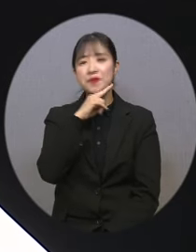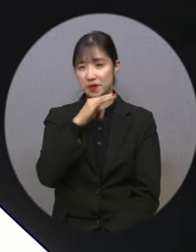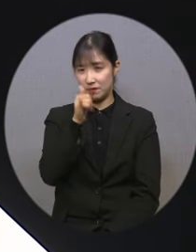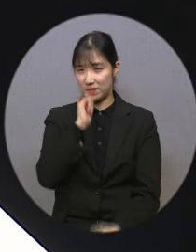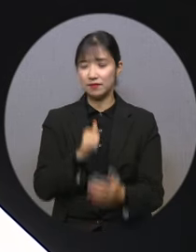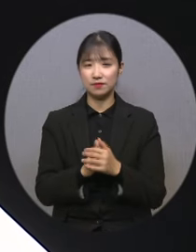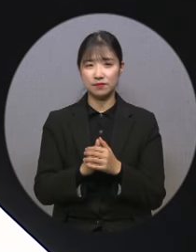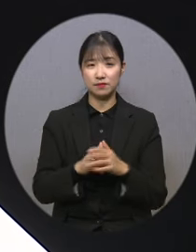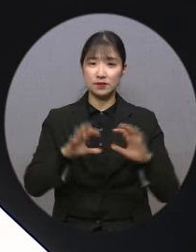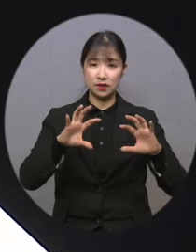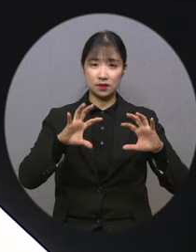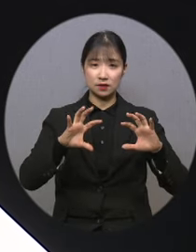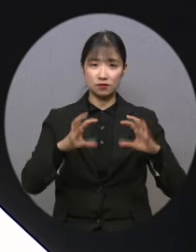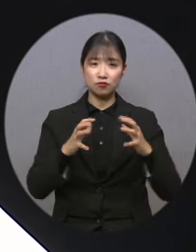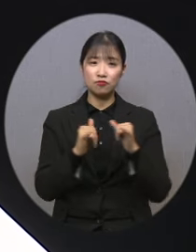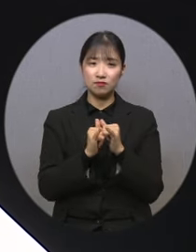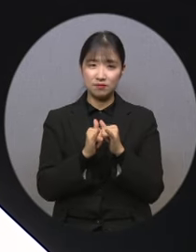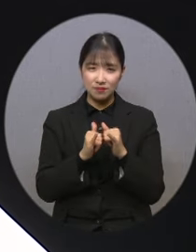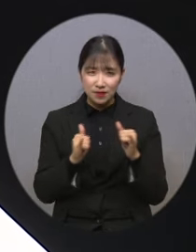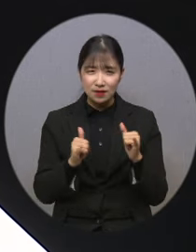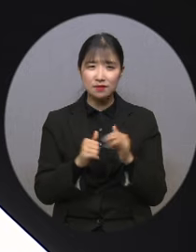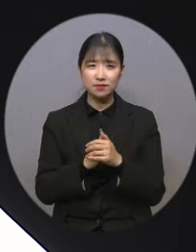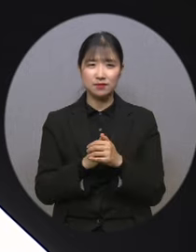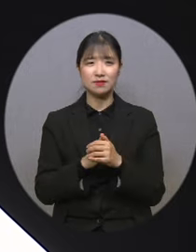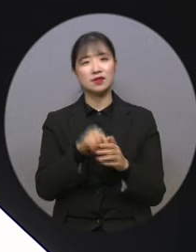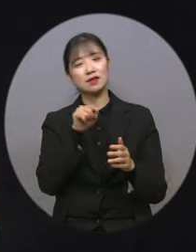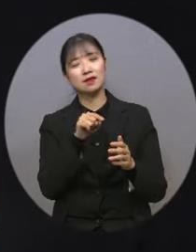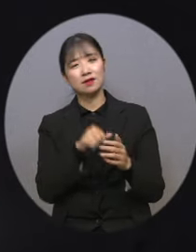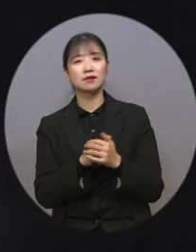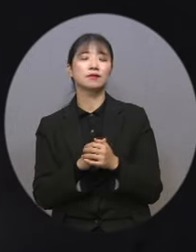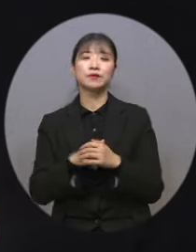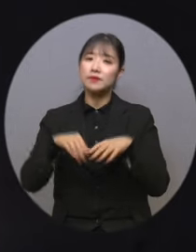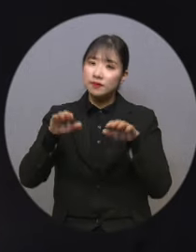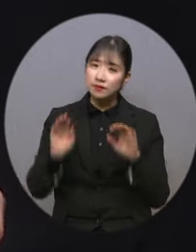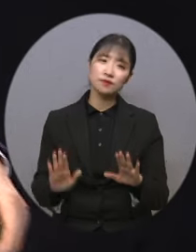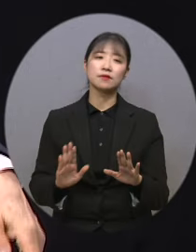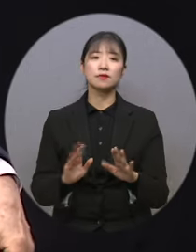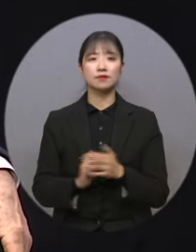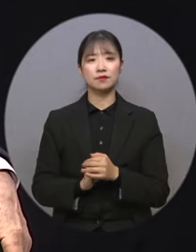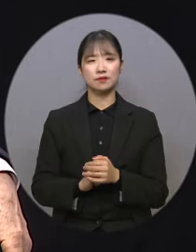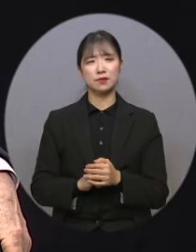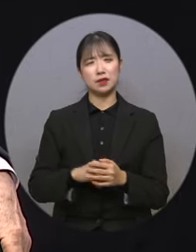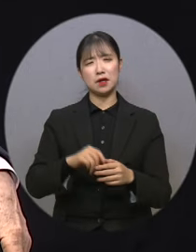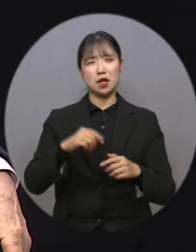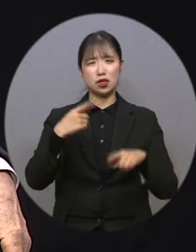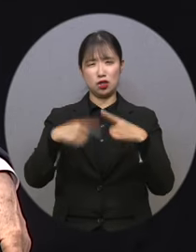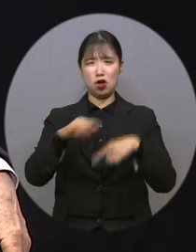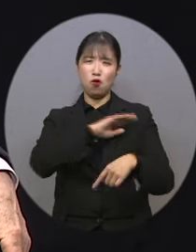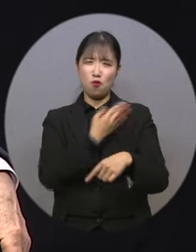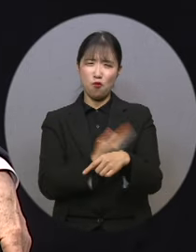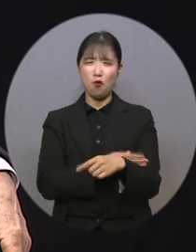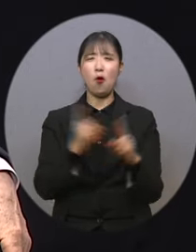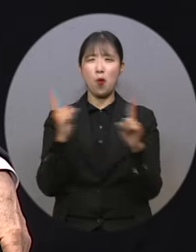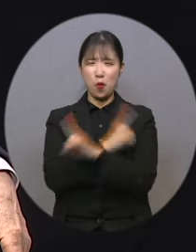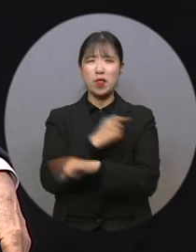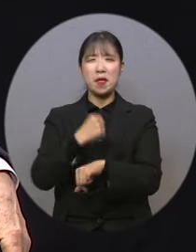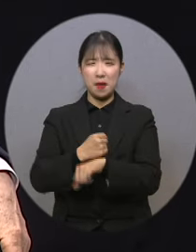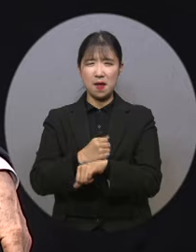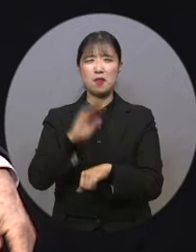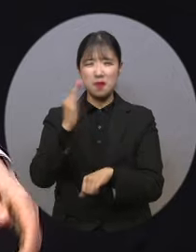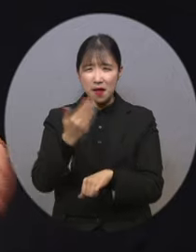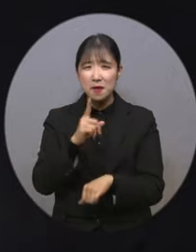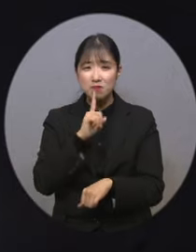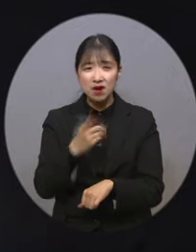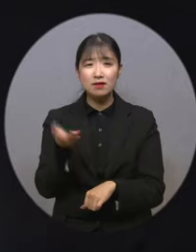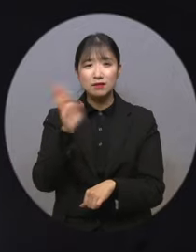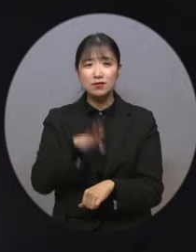국민들이 그걸 좀 실질적으로 지금 보세요 뭐 여야가 정권교체 마무 된다 증권 거제 보세요